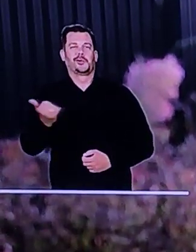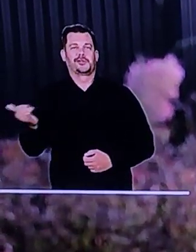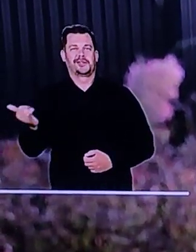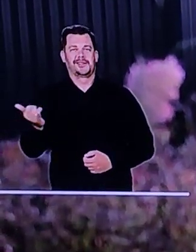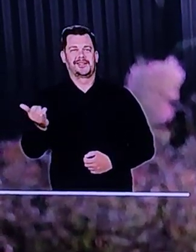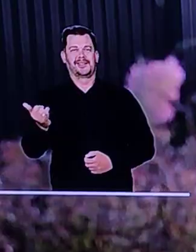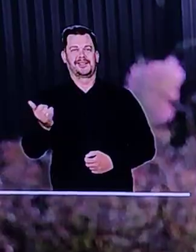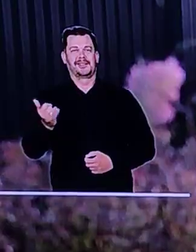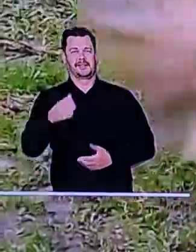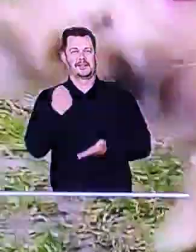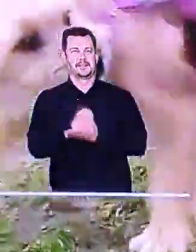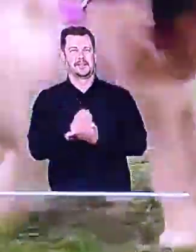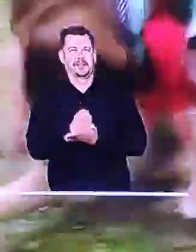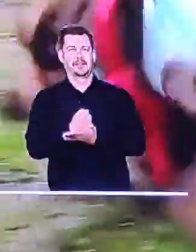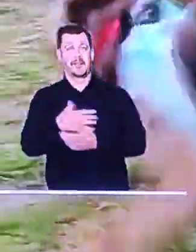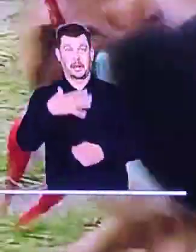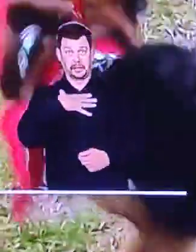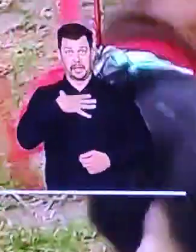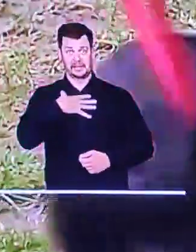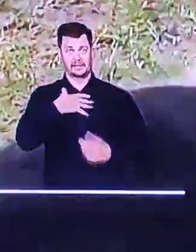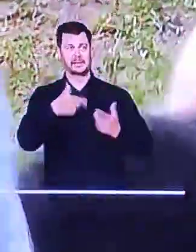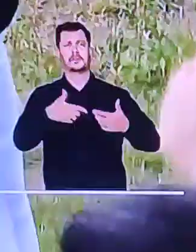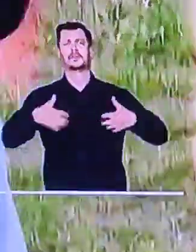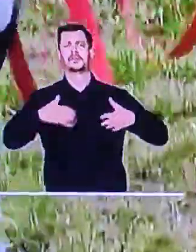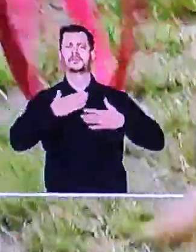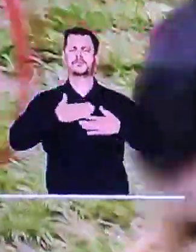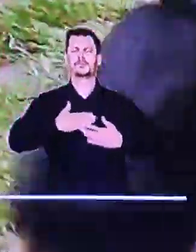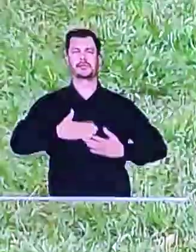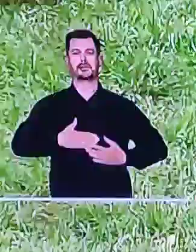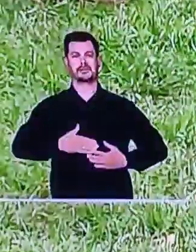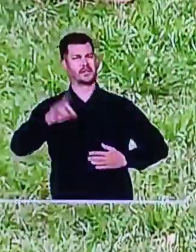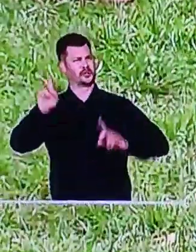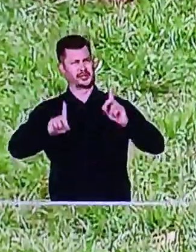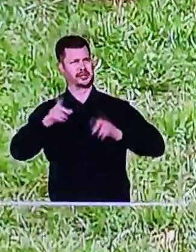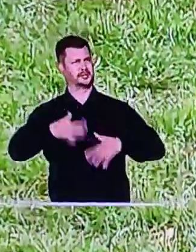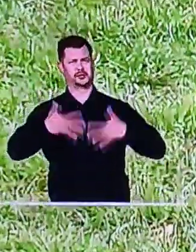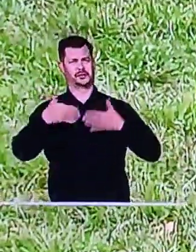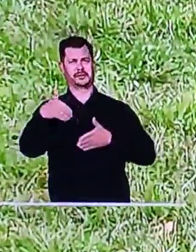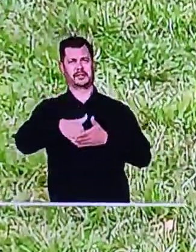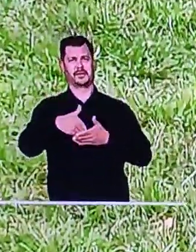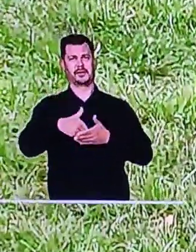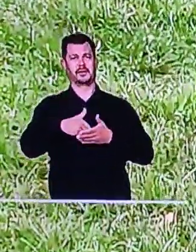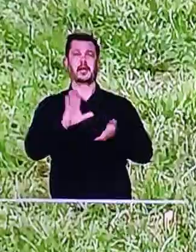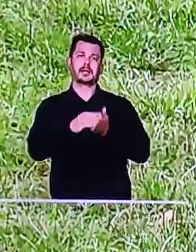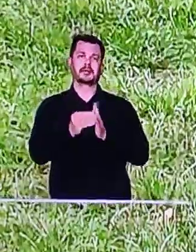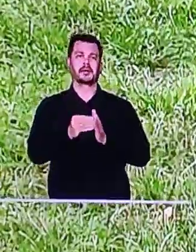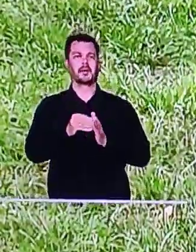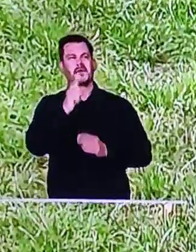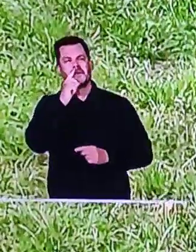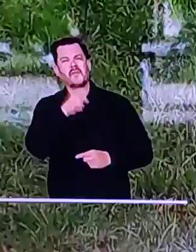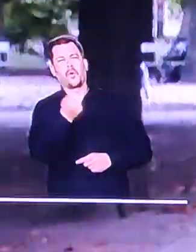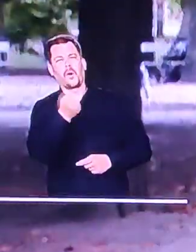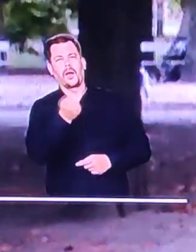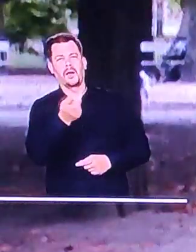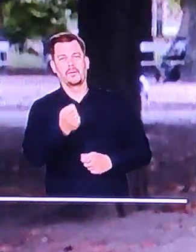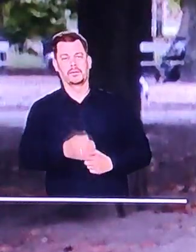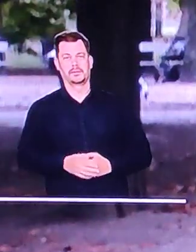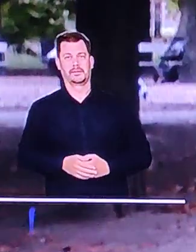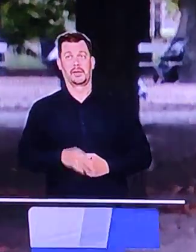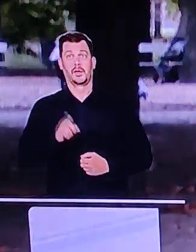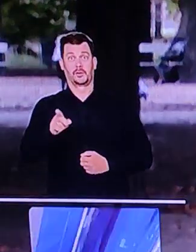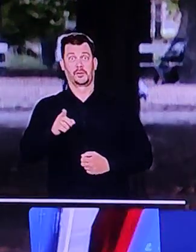w różnych zakresach. Bo pies, choć zwierzę przyjemne, miewa kontrowersyjne zachowania, jak choćby wzajemne obwąchiwanie. Jak pchła